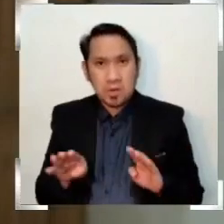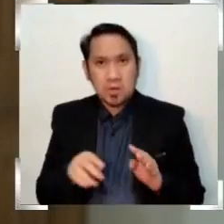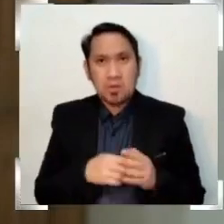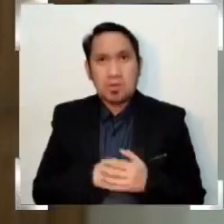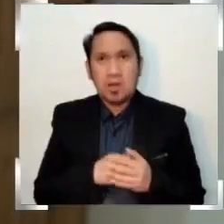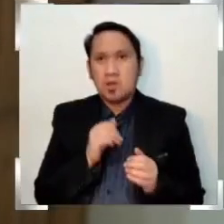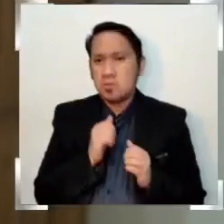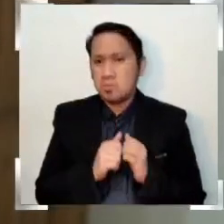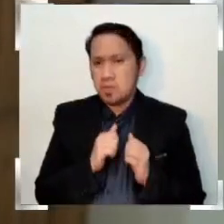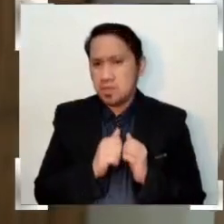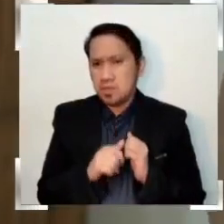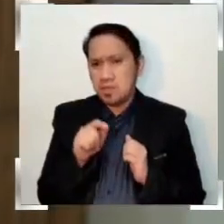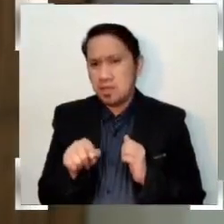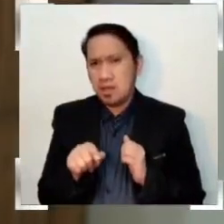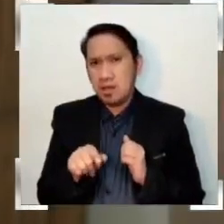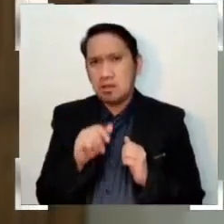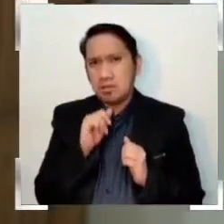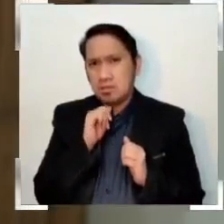isang tao na